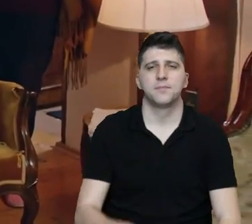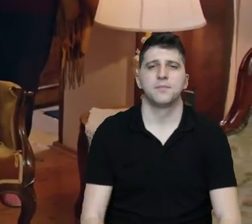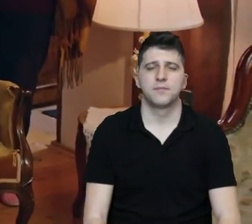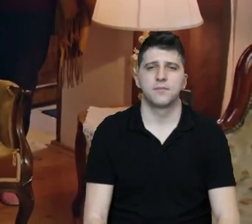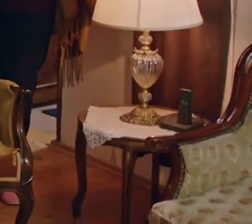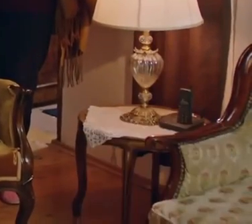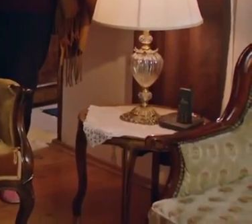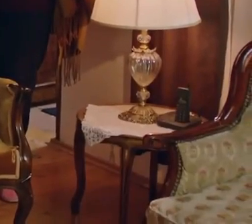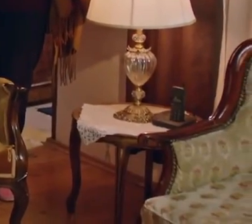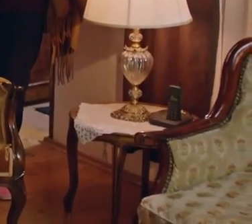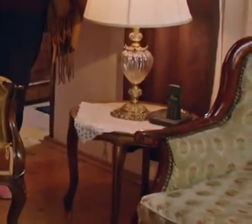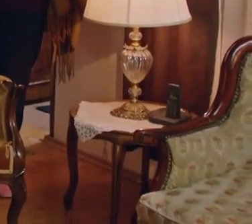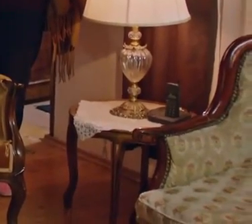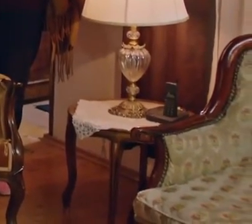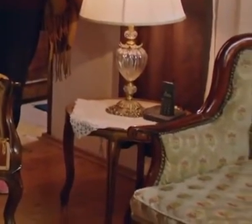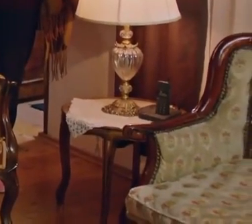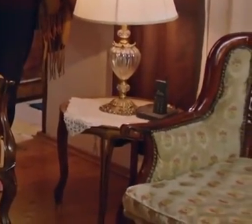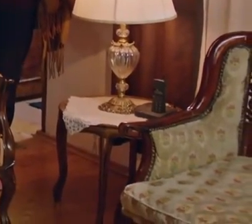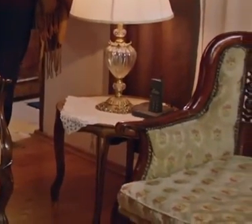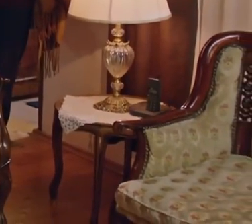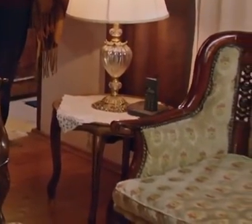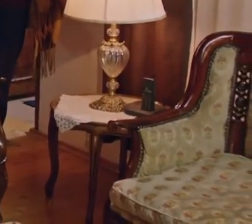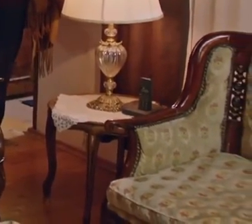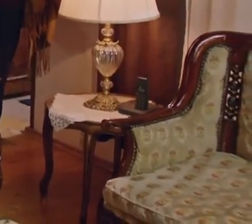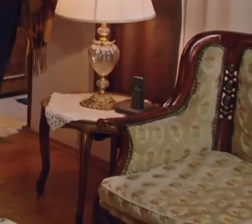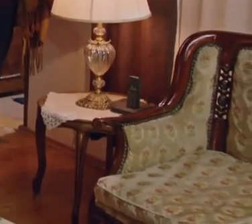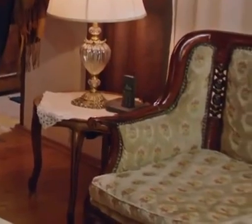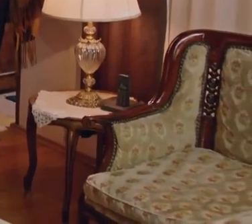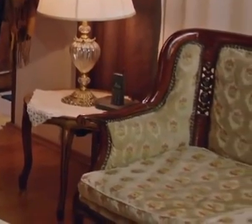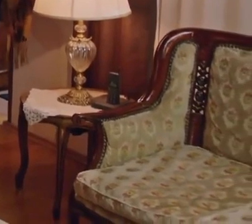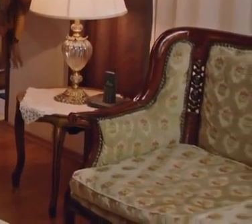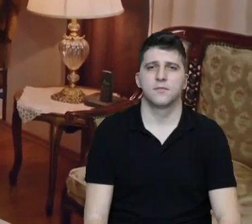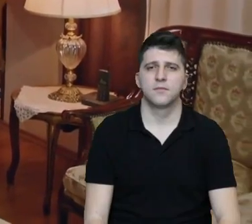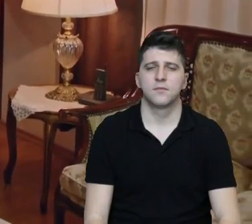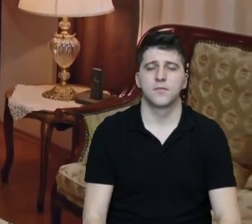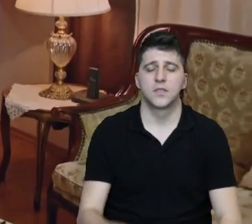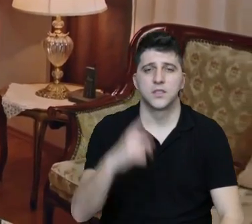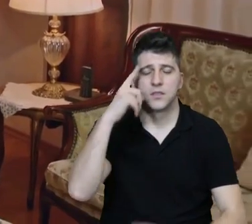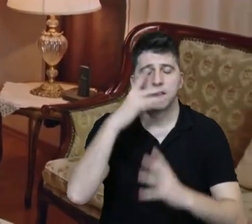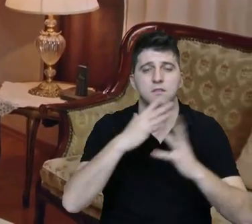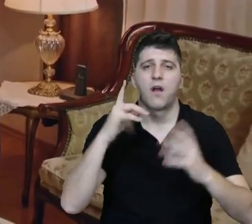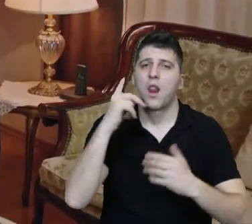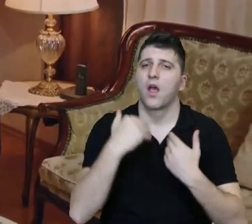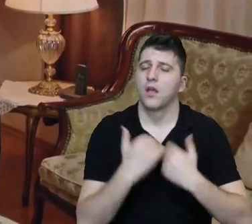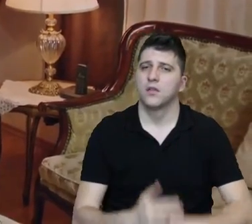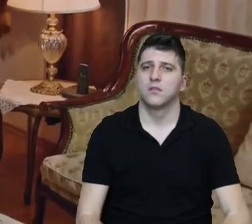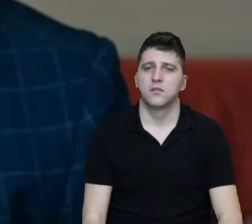İbrahim üst kata çıkarken Nalan sıkıntıyla elini yüzüne götürdü. Başım şişti ya.